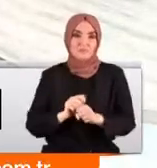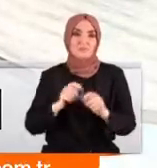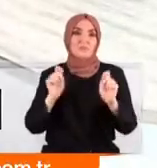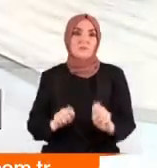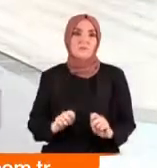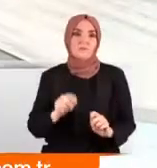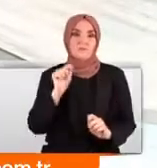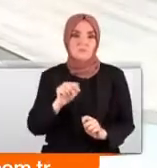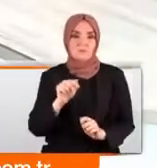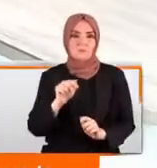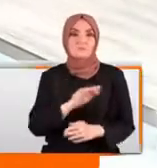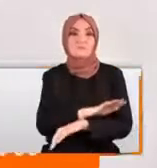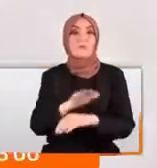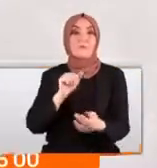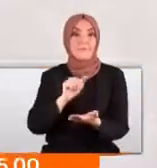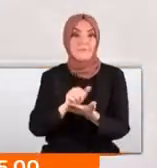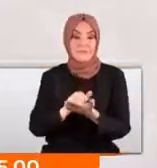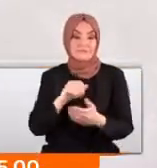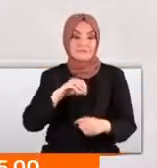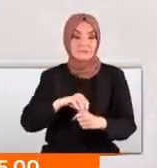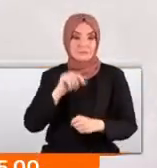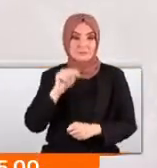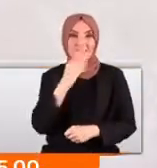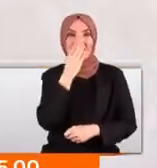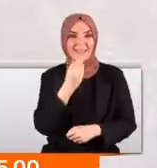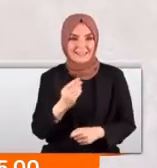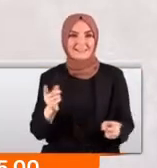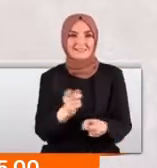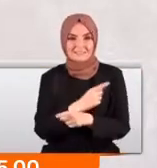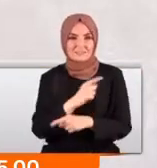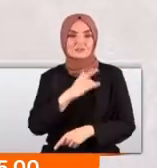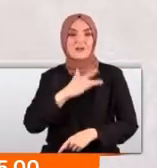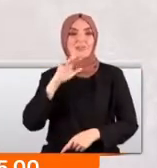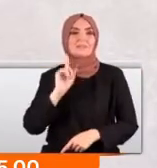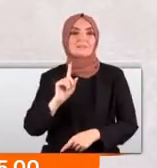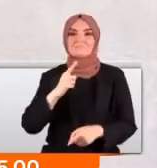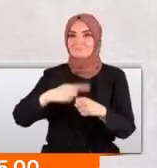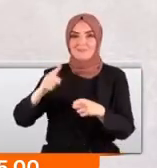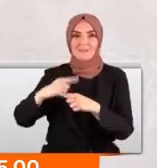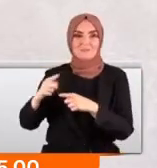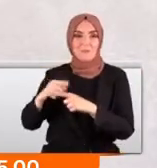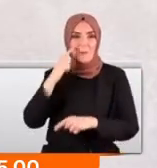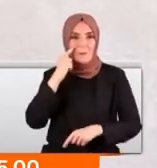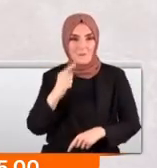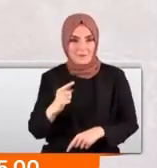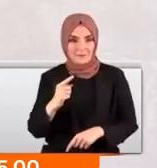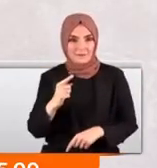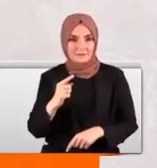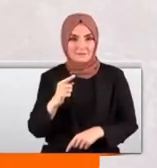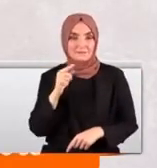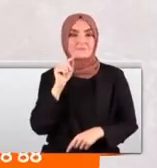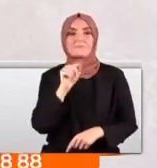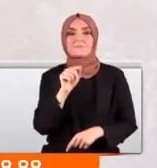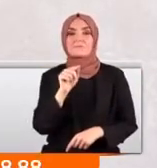attırarak, bu adamdan para alarak devam ettirdi. Sosyal medyadan yapmış olduğunuz canlı yayınlardan size en yüksek meblağda işte